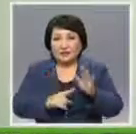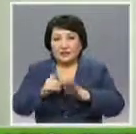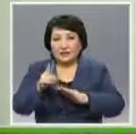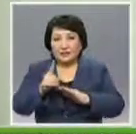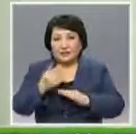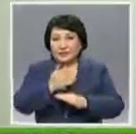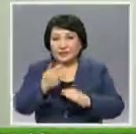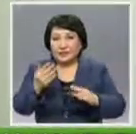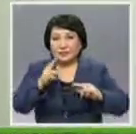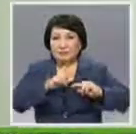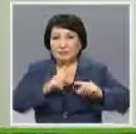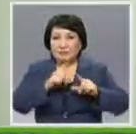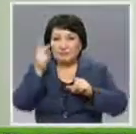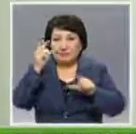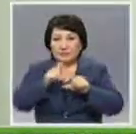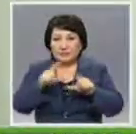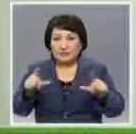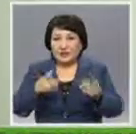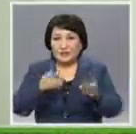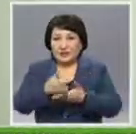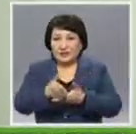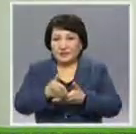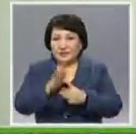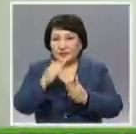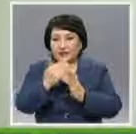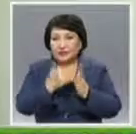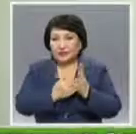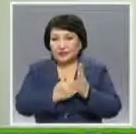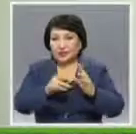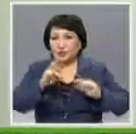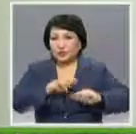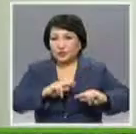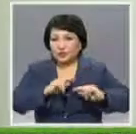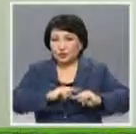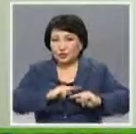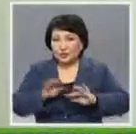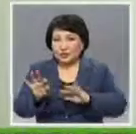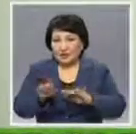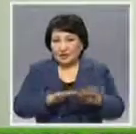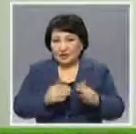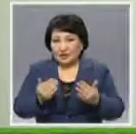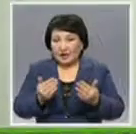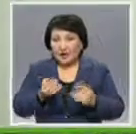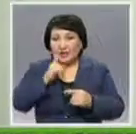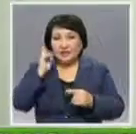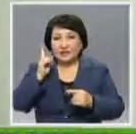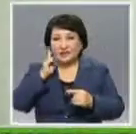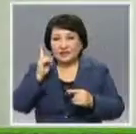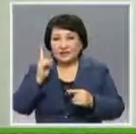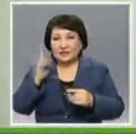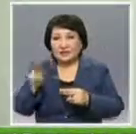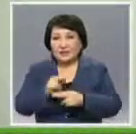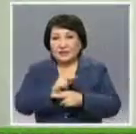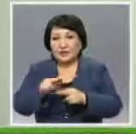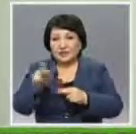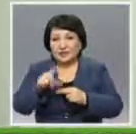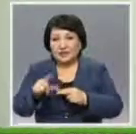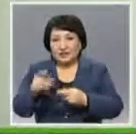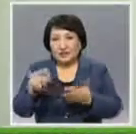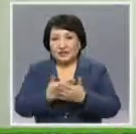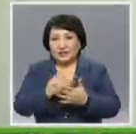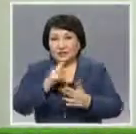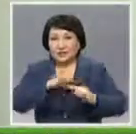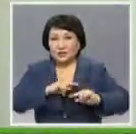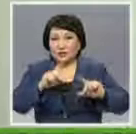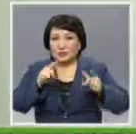барамыз, зерек бала бағдарламасымен жұмыс жүргіземіз. Енді қазіргі жас тәрбиешілер жаңадан жұмысқа тұрып жатқандықтан